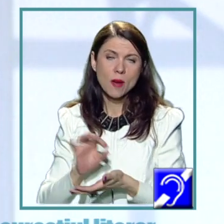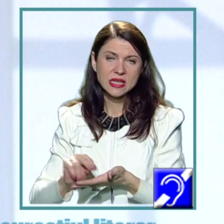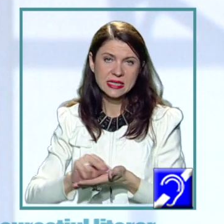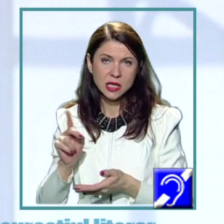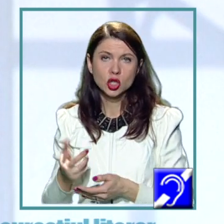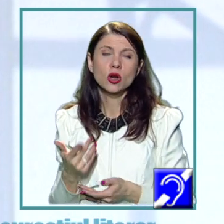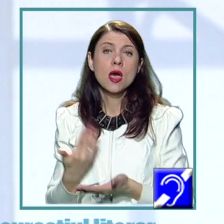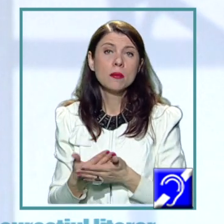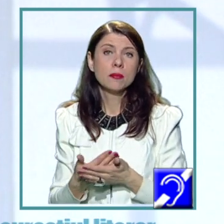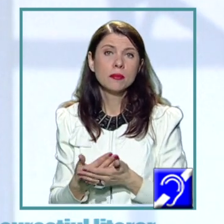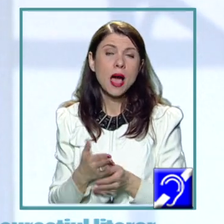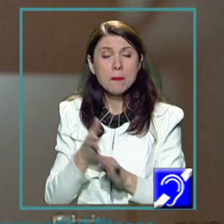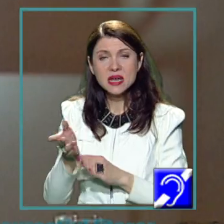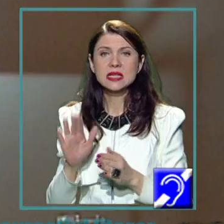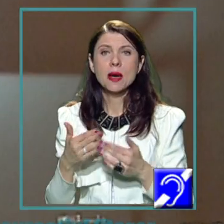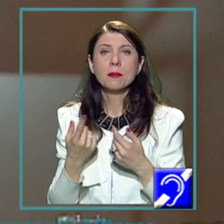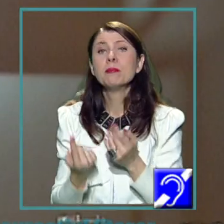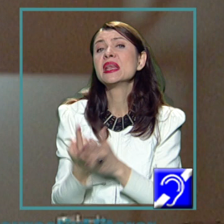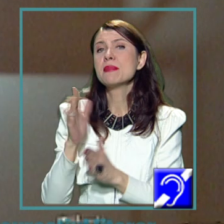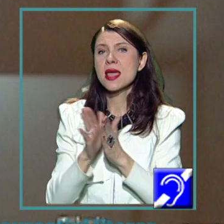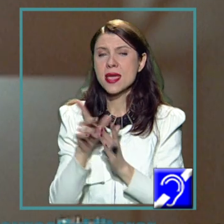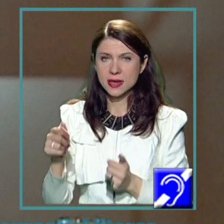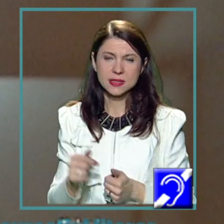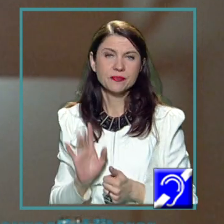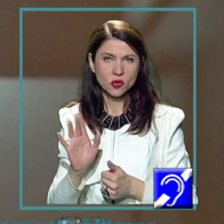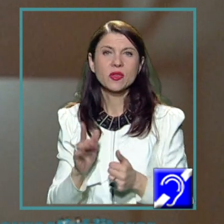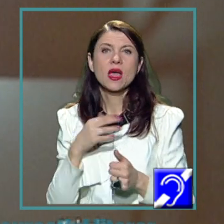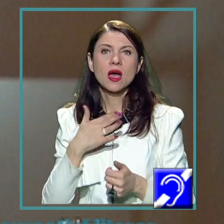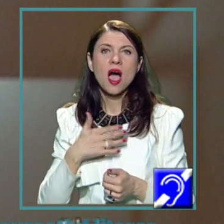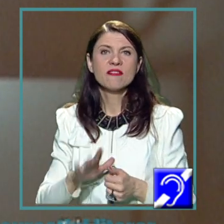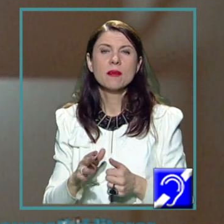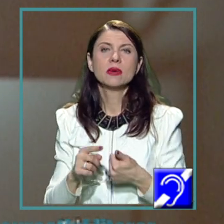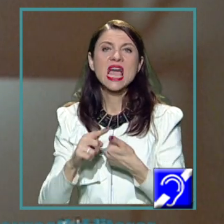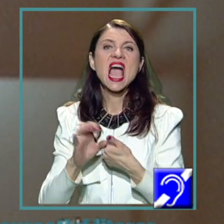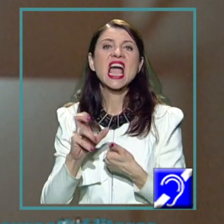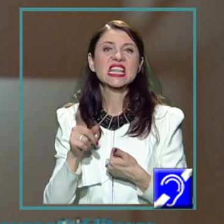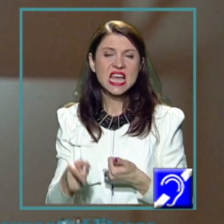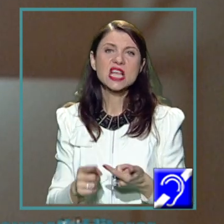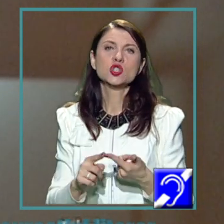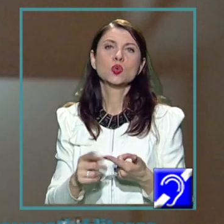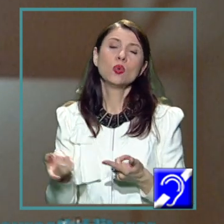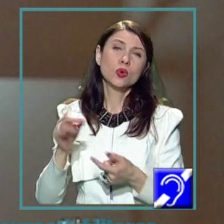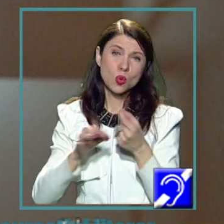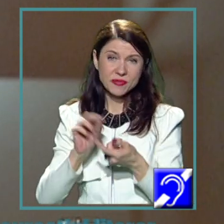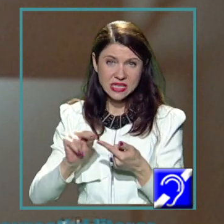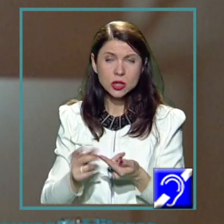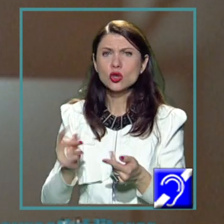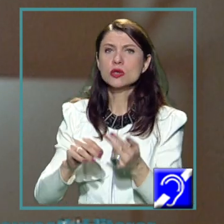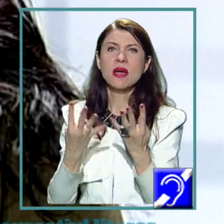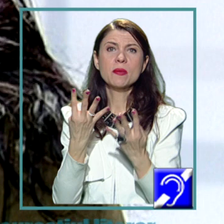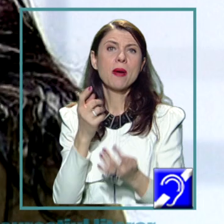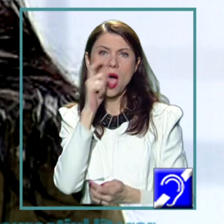către primele ei romane. Deci avem Mircea Cărtărescu, avem Gabriela Adameșteanu, 2, ne mai rămân încă 4 până la